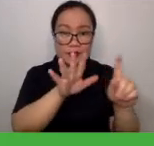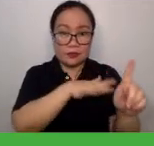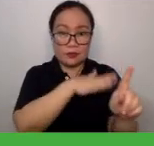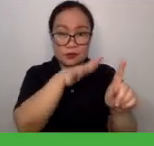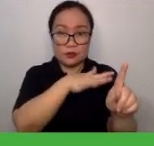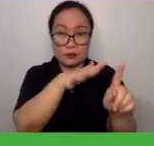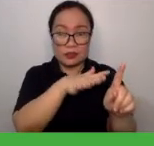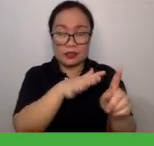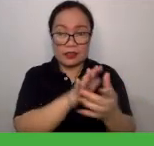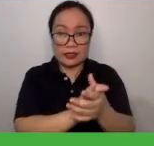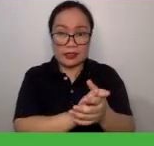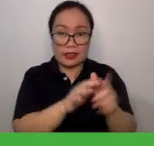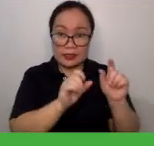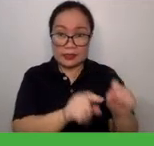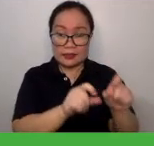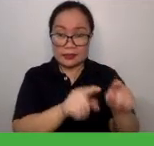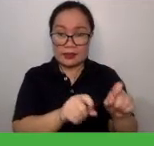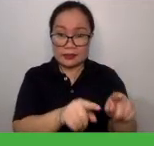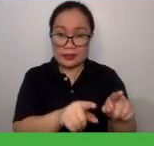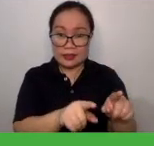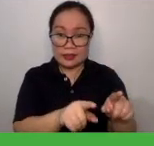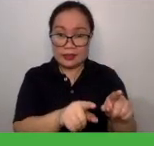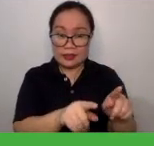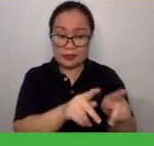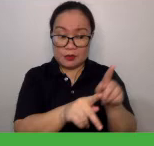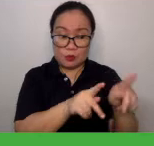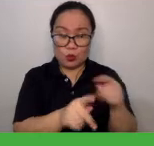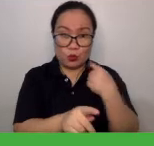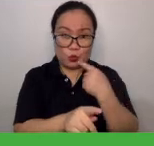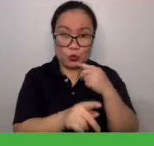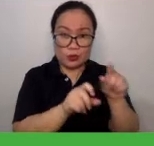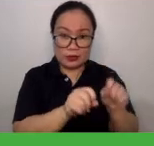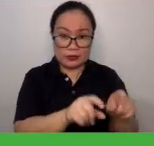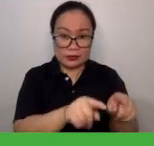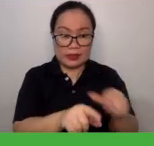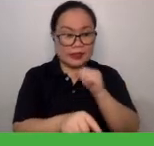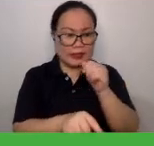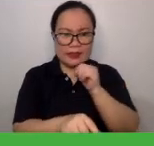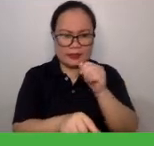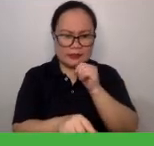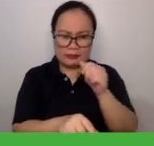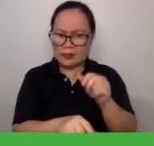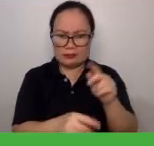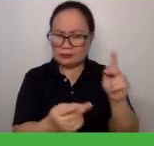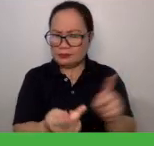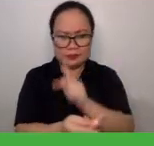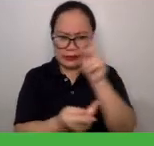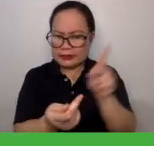mga nagtitinda, yung mga vendor, hindi nila sinasakto yung